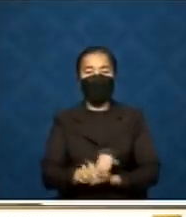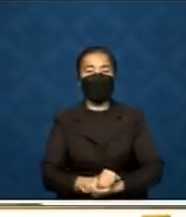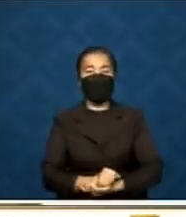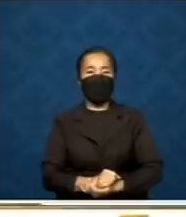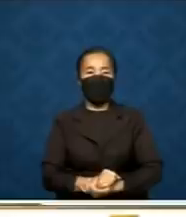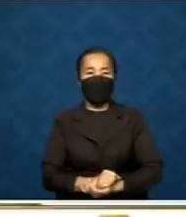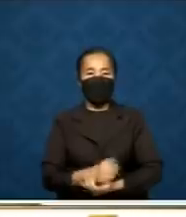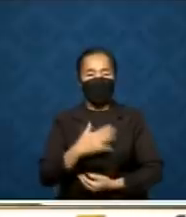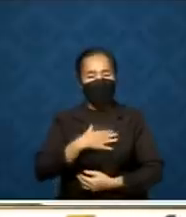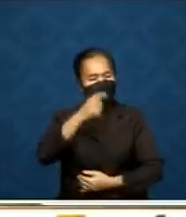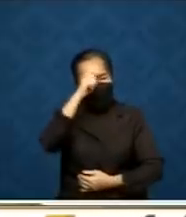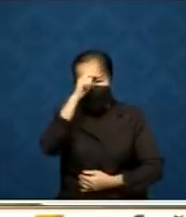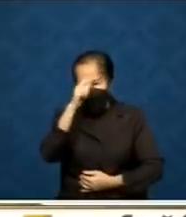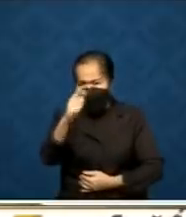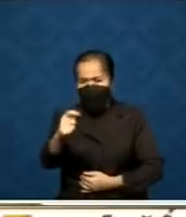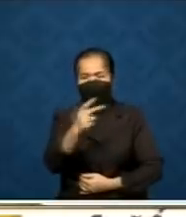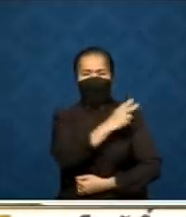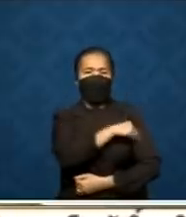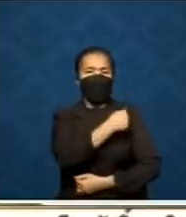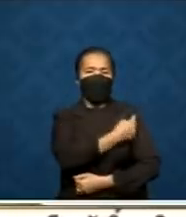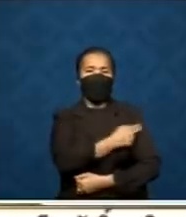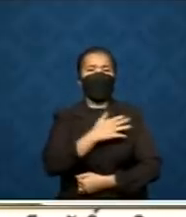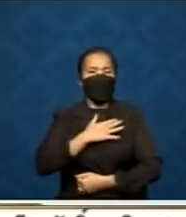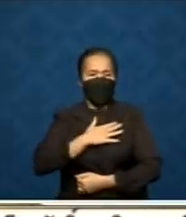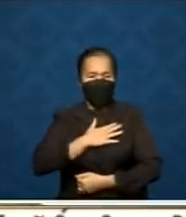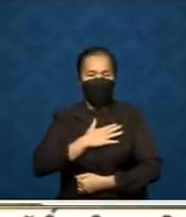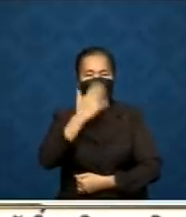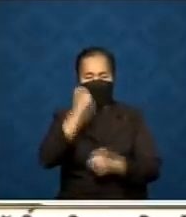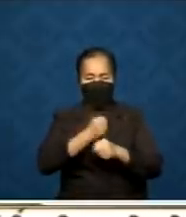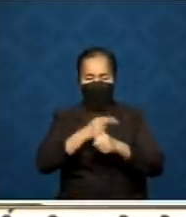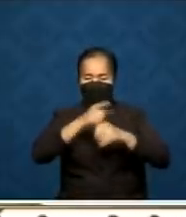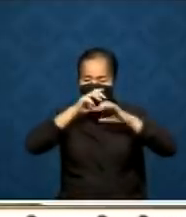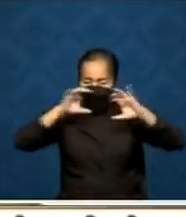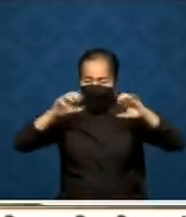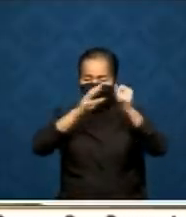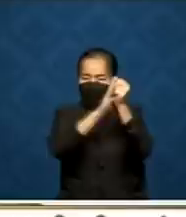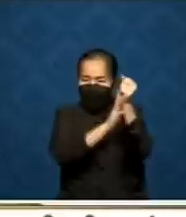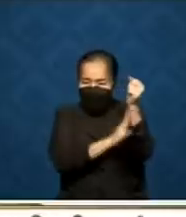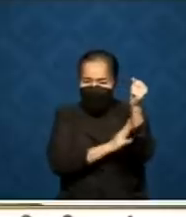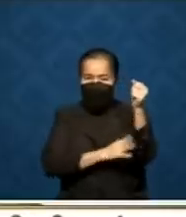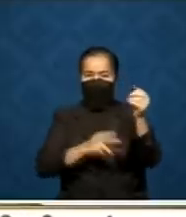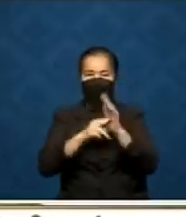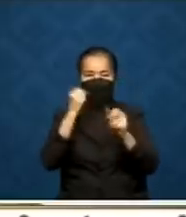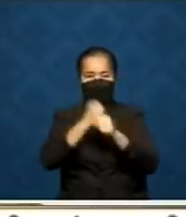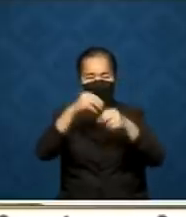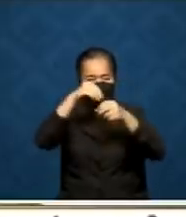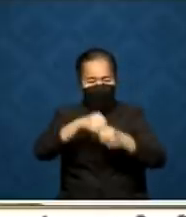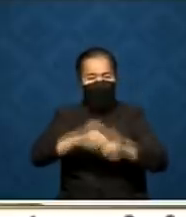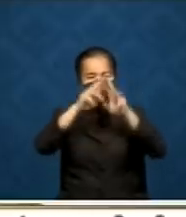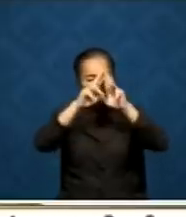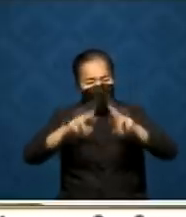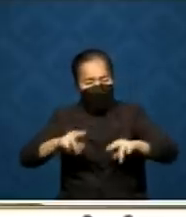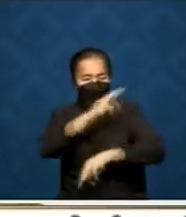ผมมีเคารพคุณบอกว่านะขอเป็นข้าราชการกลุ่มหนึ่งที่คิดว่าอยู่ในเครดิตตามสังคมสูงที่